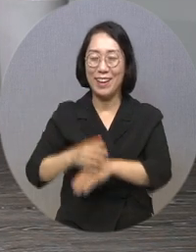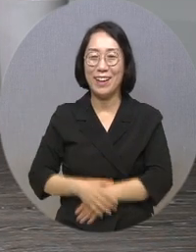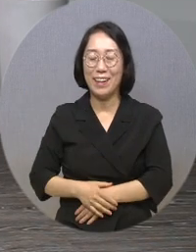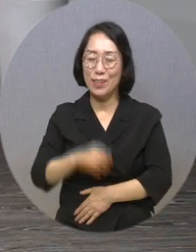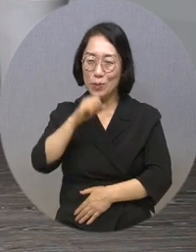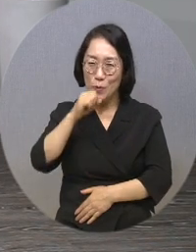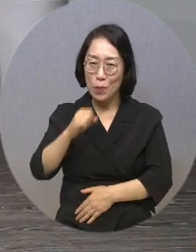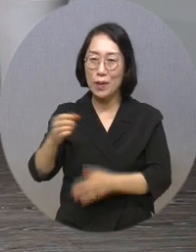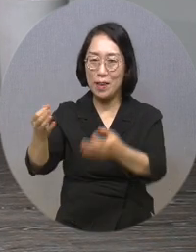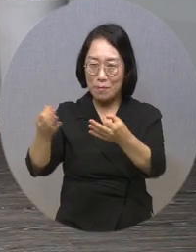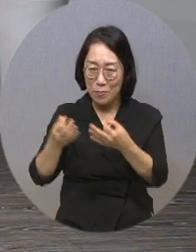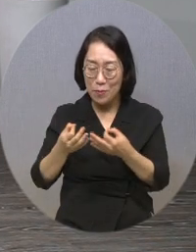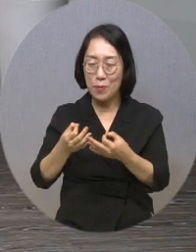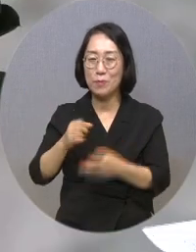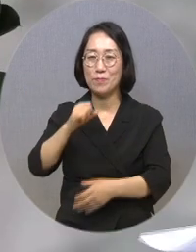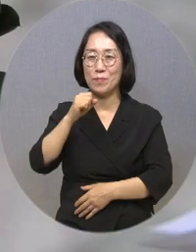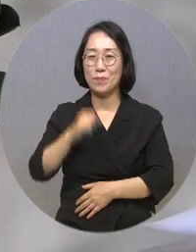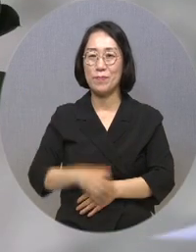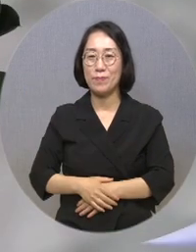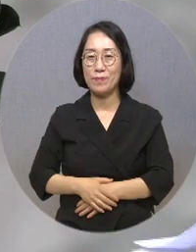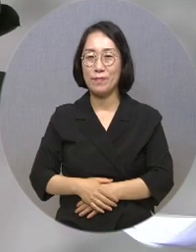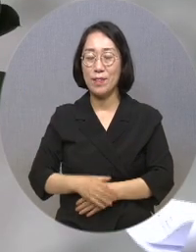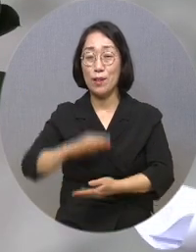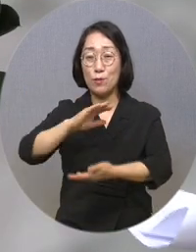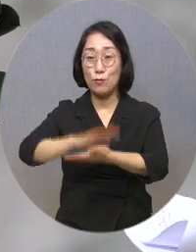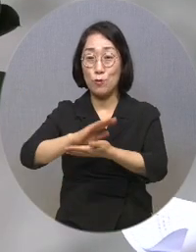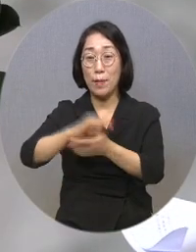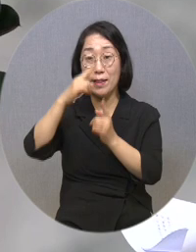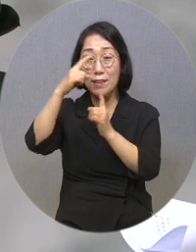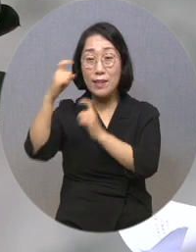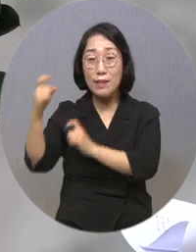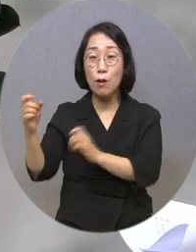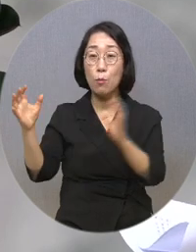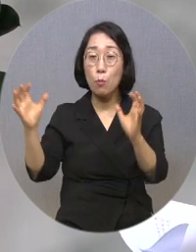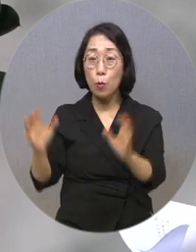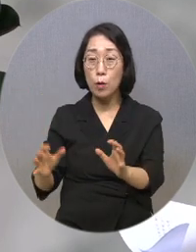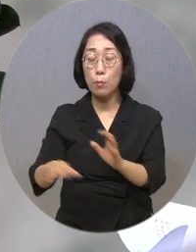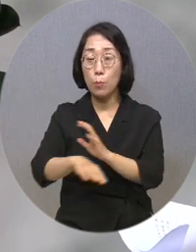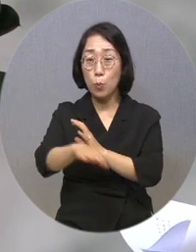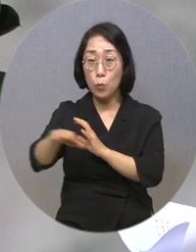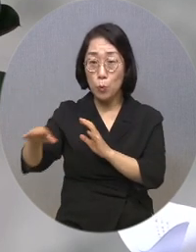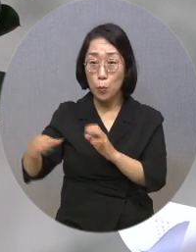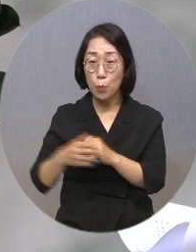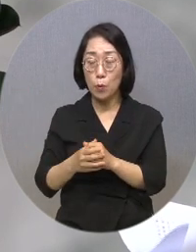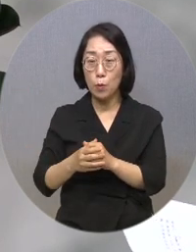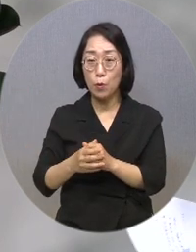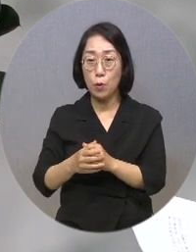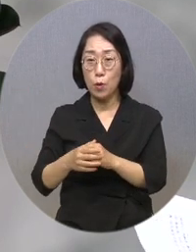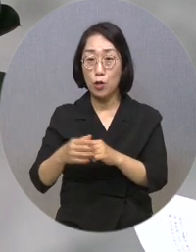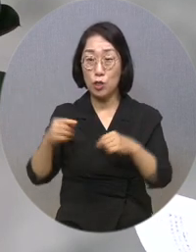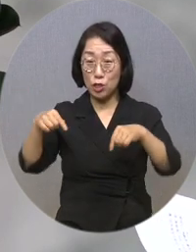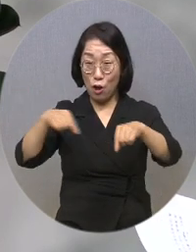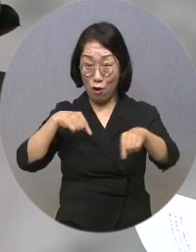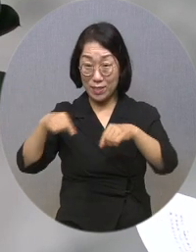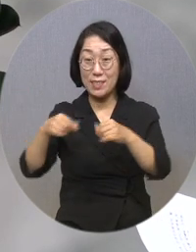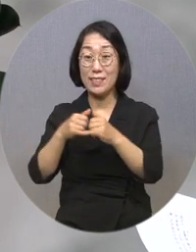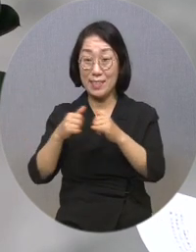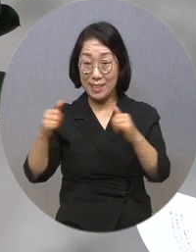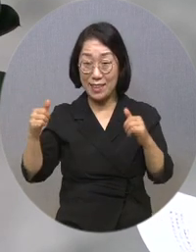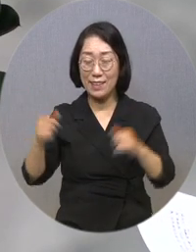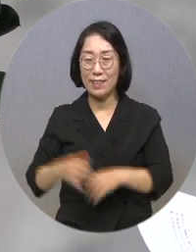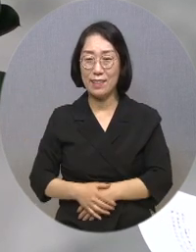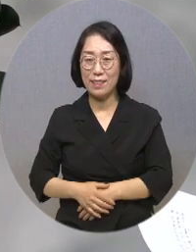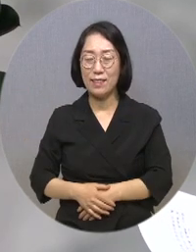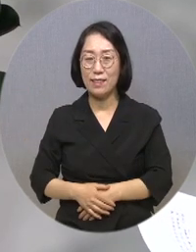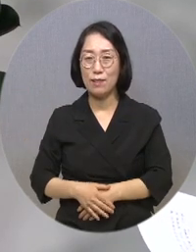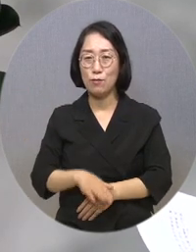좋게 봐주시는 게 좋은데요. 보통 출판 기념회를 하는 이유가 정치인한테는 두 가지가 있습니다. 첫째,